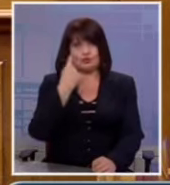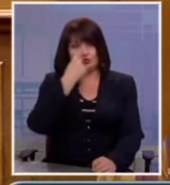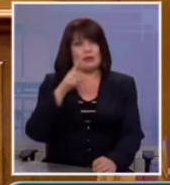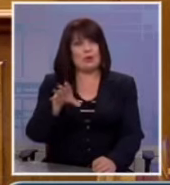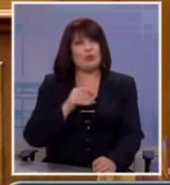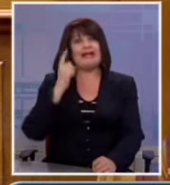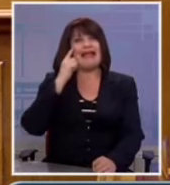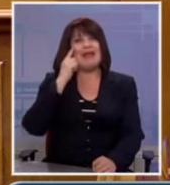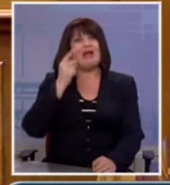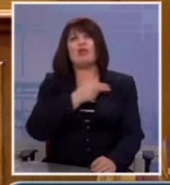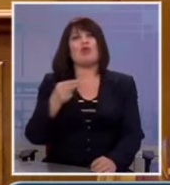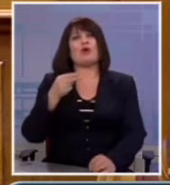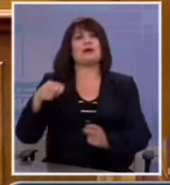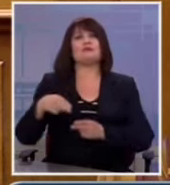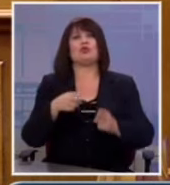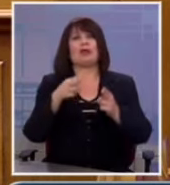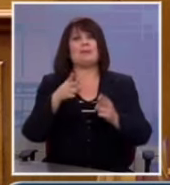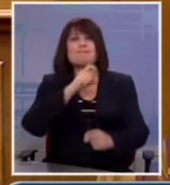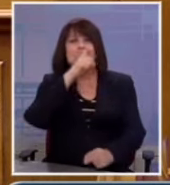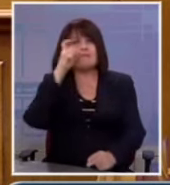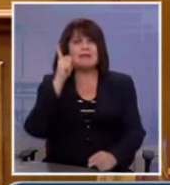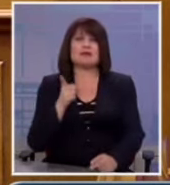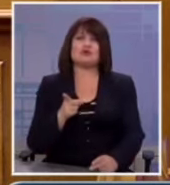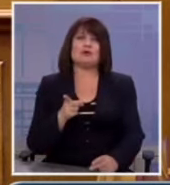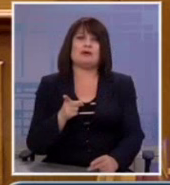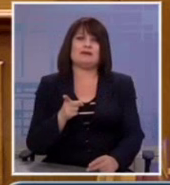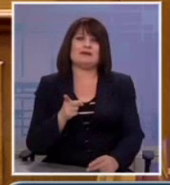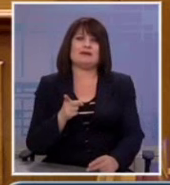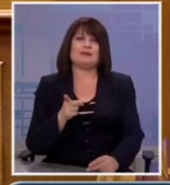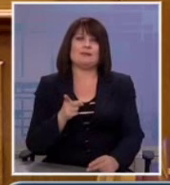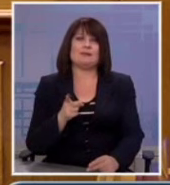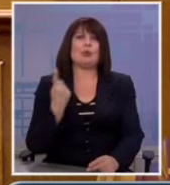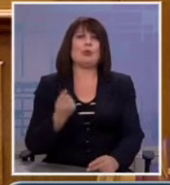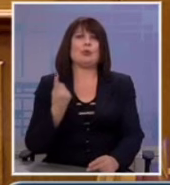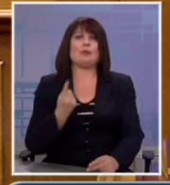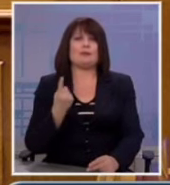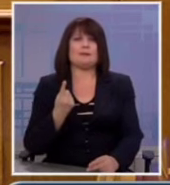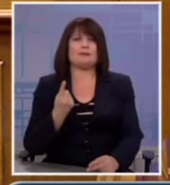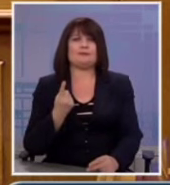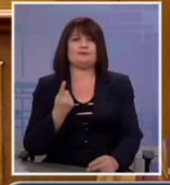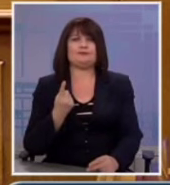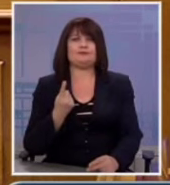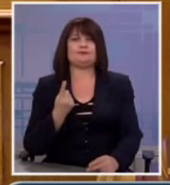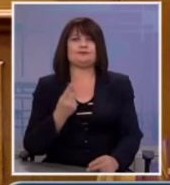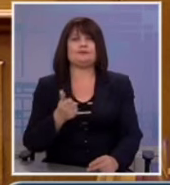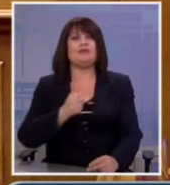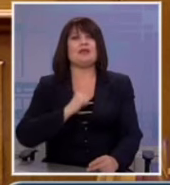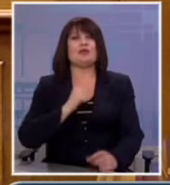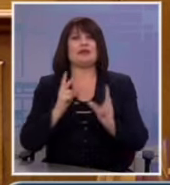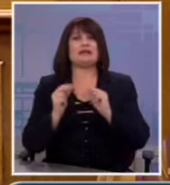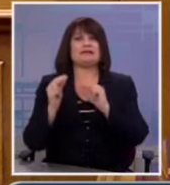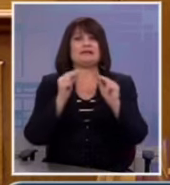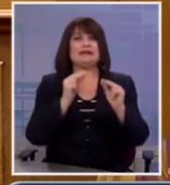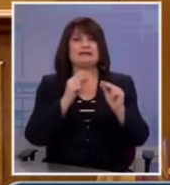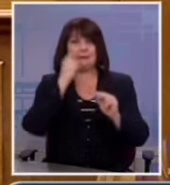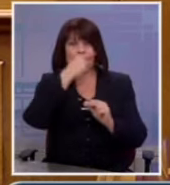ότι ο κύριος Θεοδωράκης δυσκολεύεται συνήθως να κρατάει ιδιωτικές συζητήσεις.